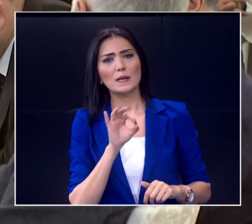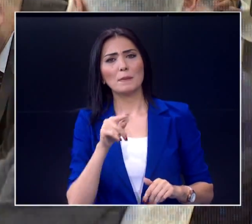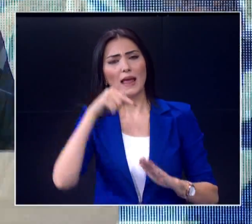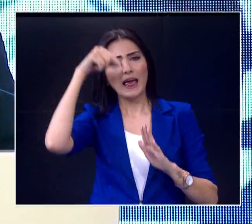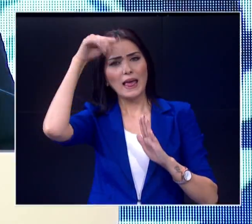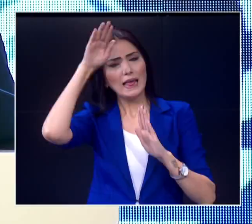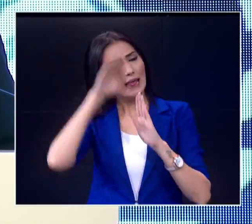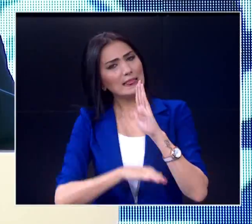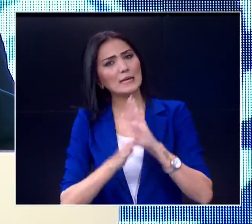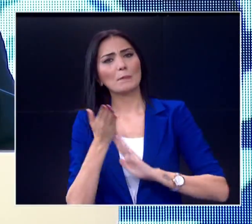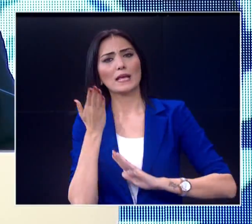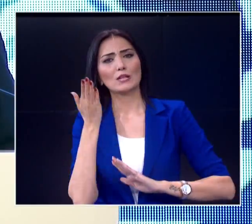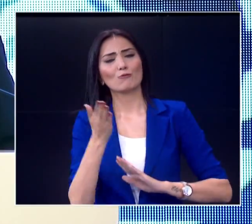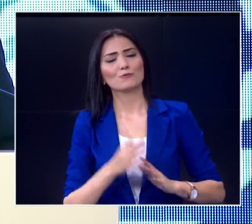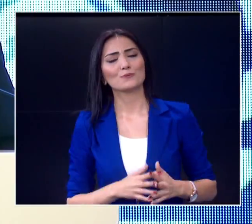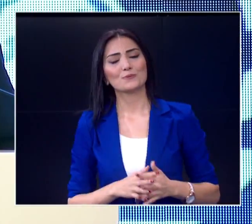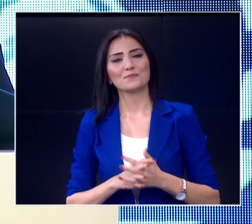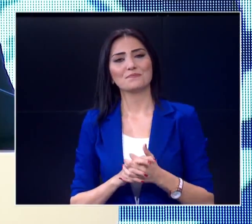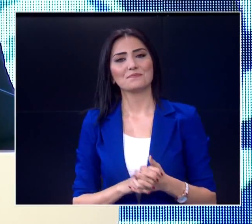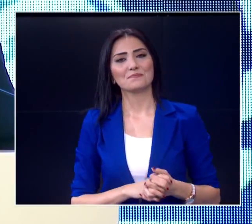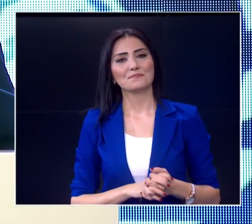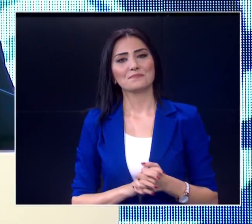indirime gidiyoruz.